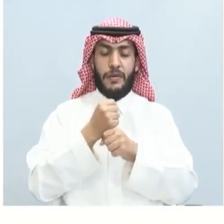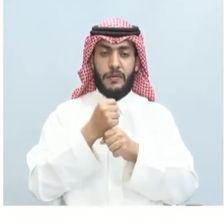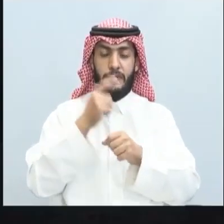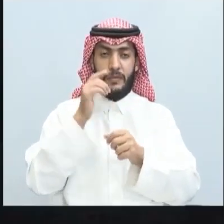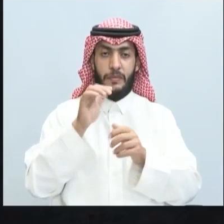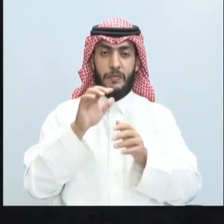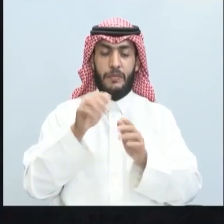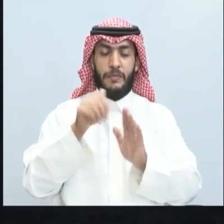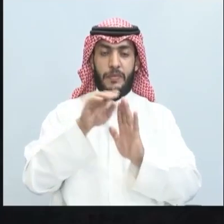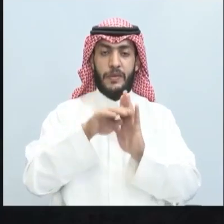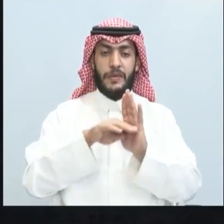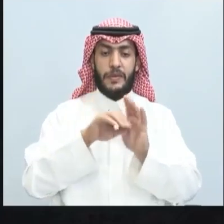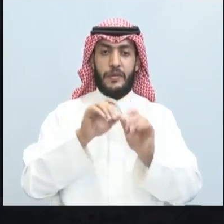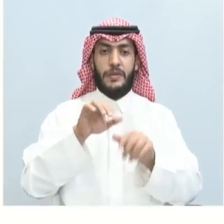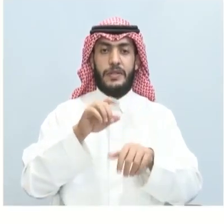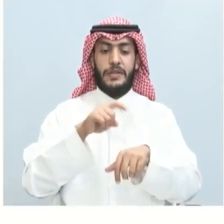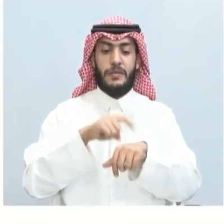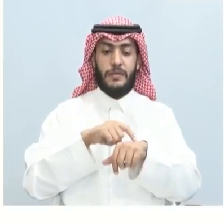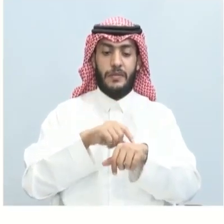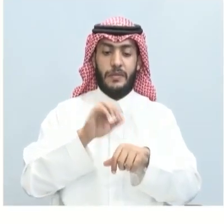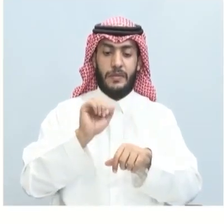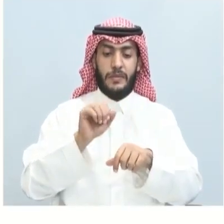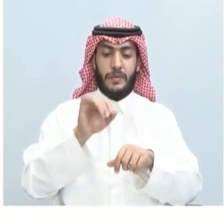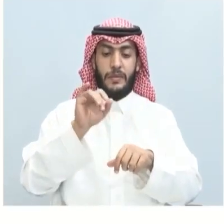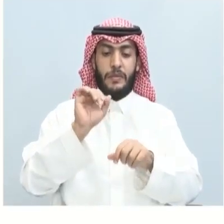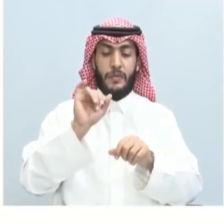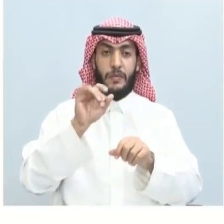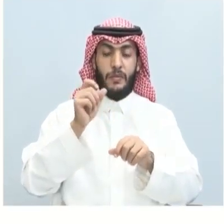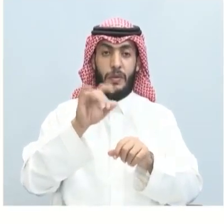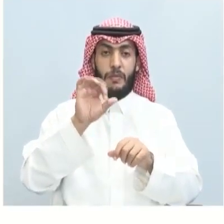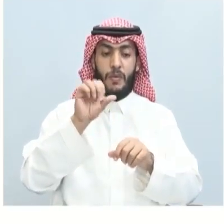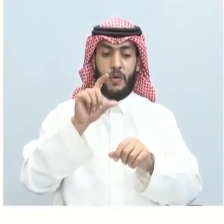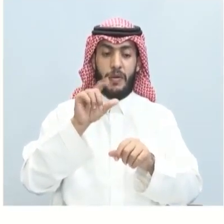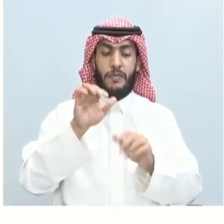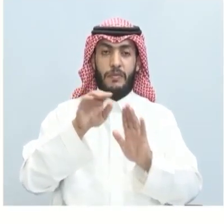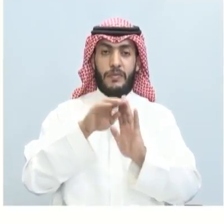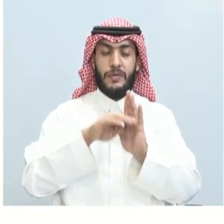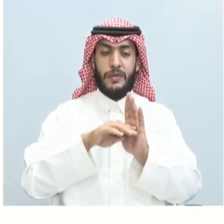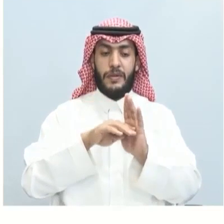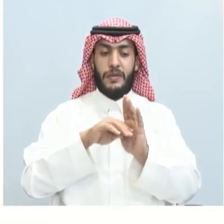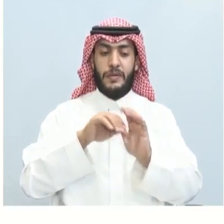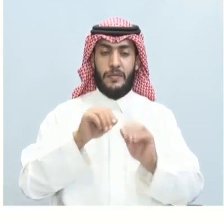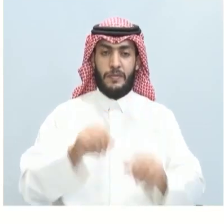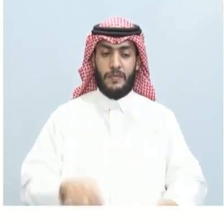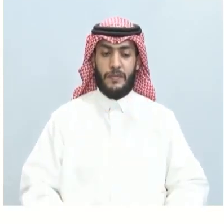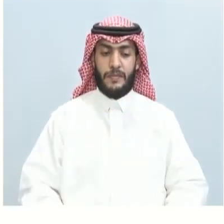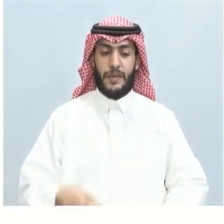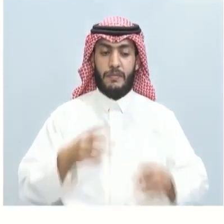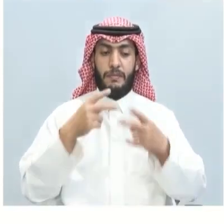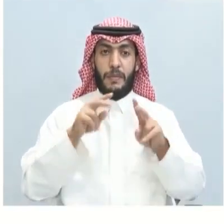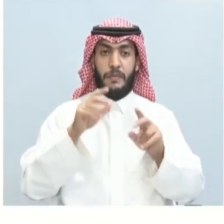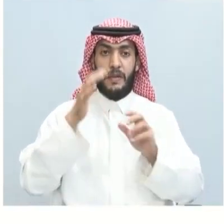تركيز المواد الناتجه في وحده الزمن سيكون بوحده مول لكل لتر مفردتان الجديده هي مبدا